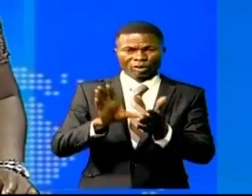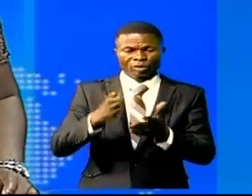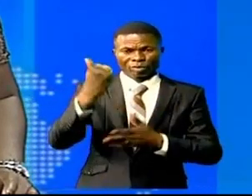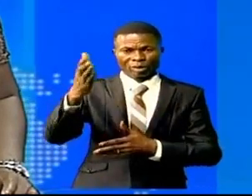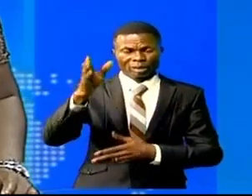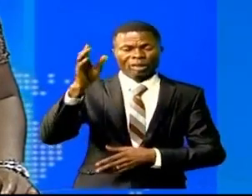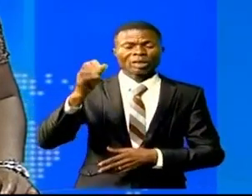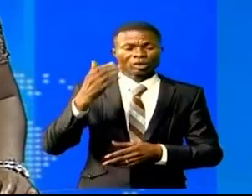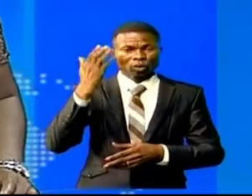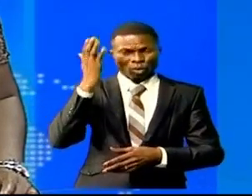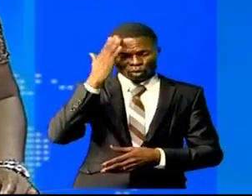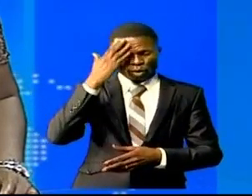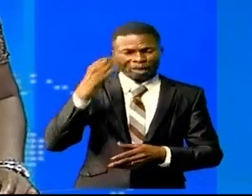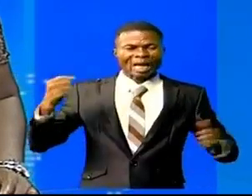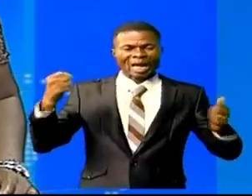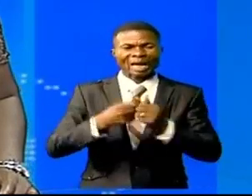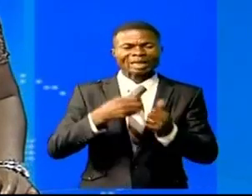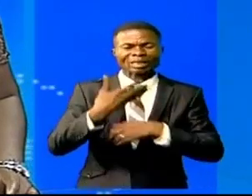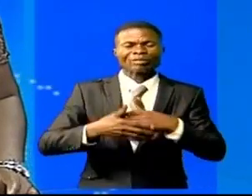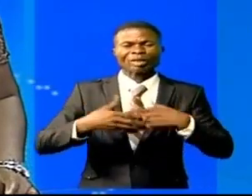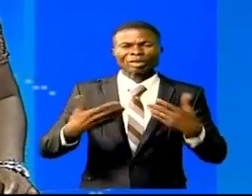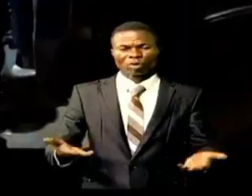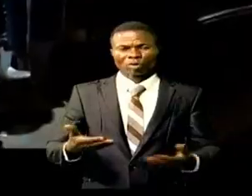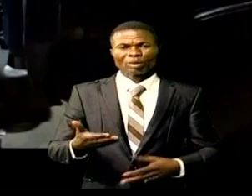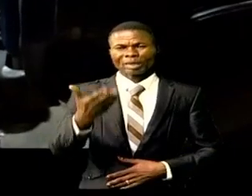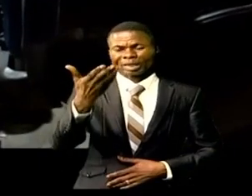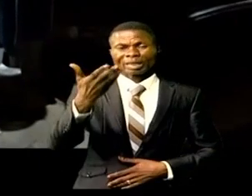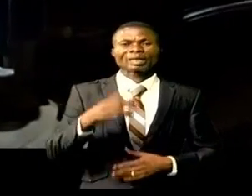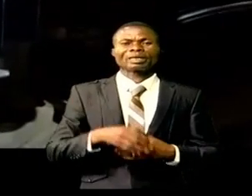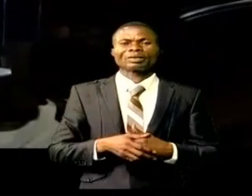de l'événement, Georges Frédéric Ndibou.